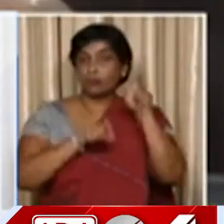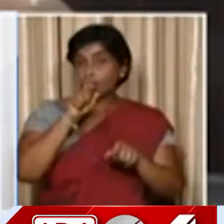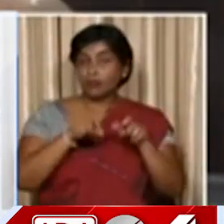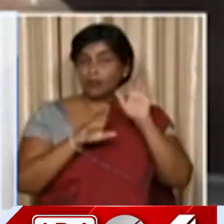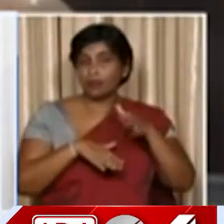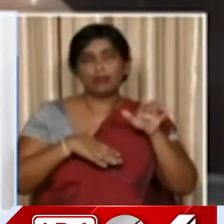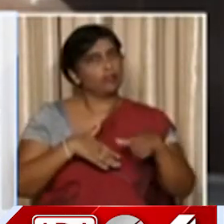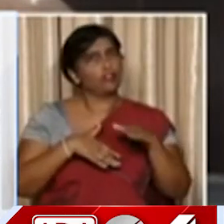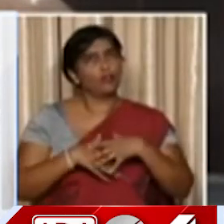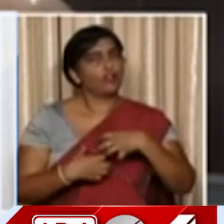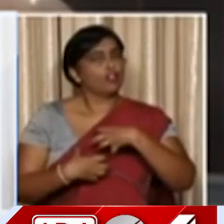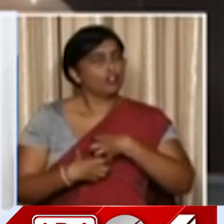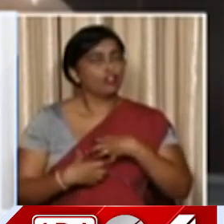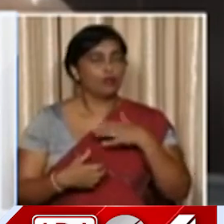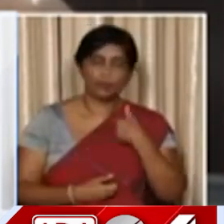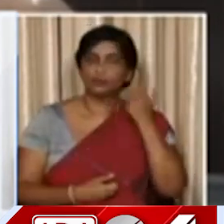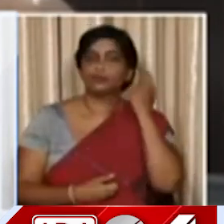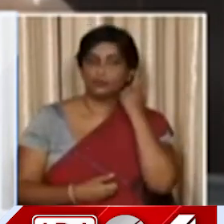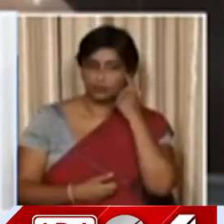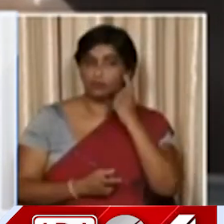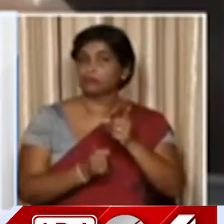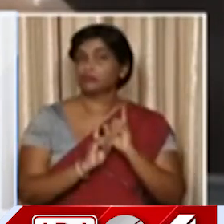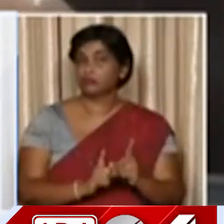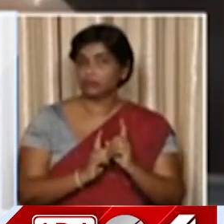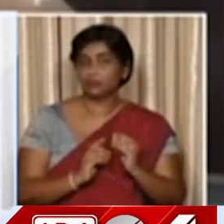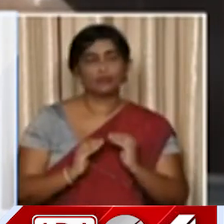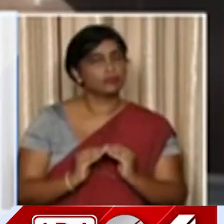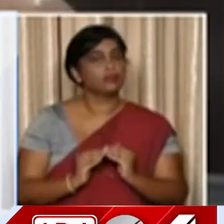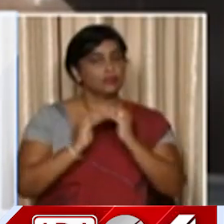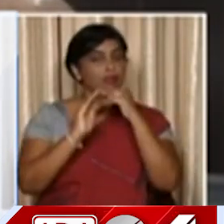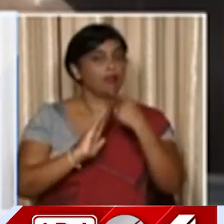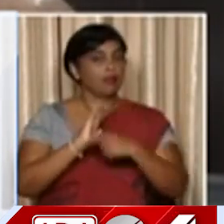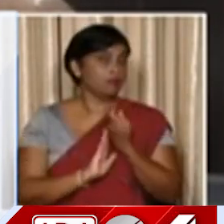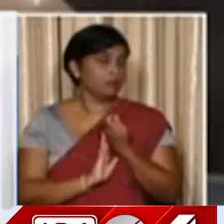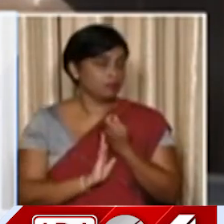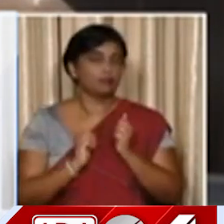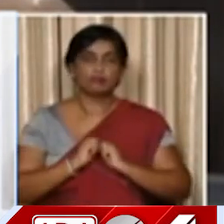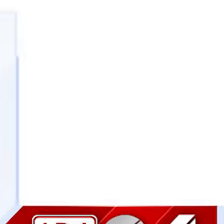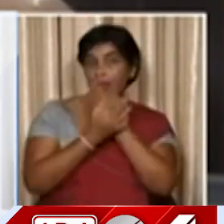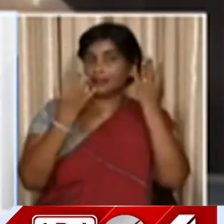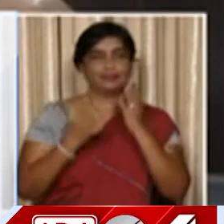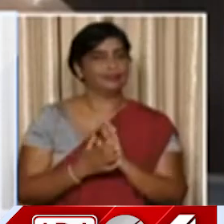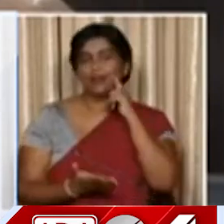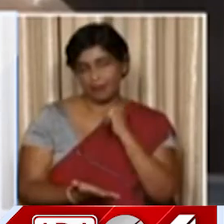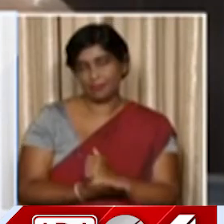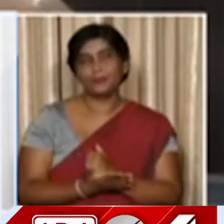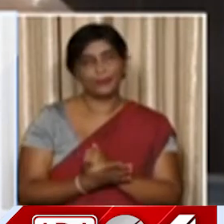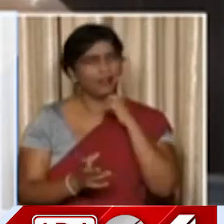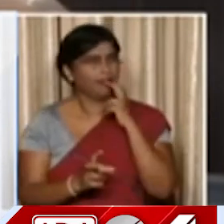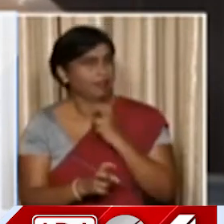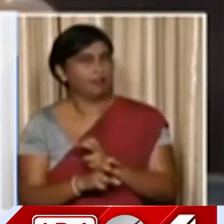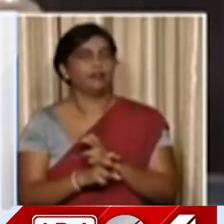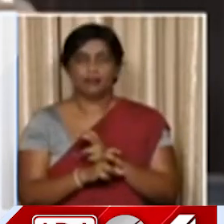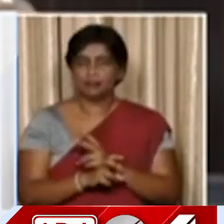මේ දුක් පීඩාව ගැන අප හොඳින්ම දන්නවා. තාවර සහ සංවර්ධිත ආර්ථිකයක් කරා යන ගමන සුන්දර නැහැ. දුෂ්කරයි,